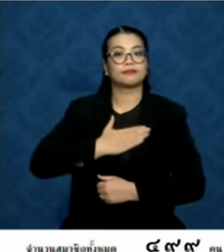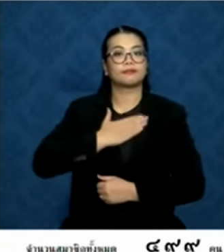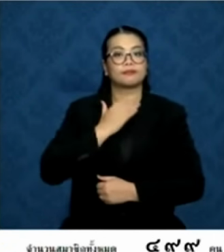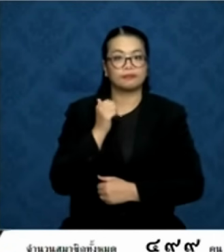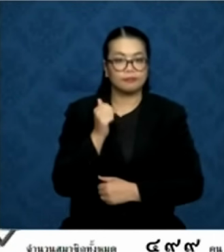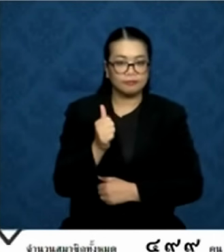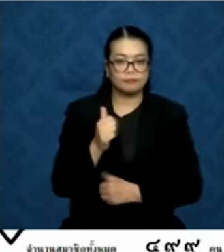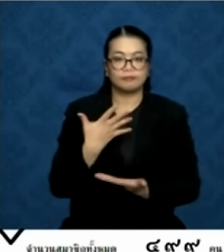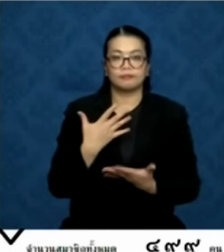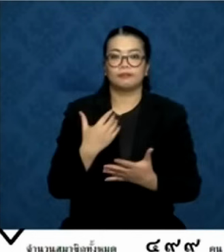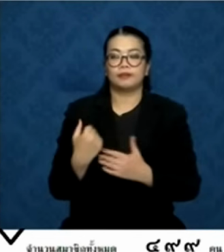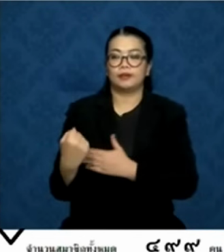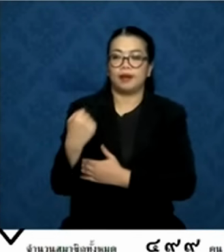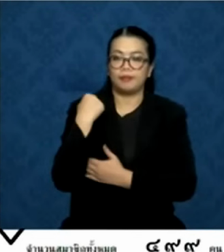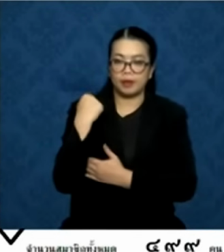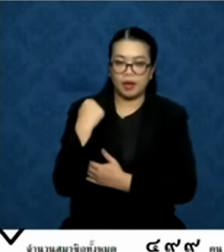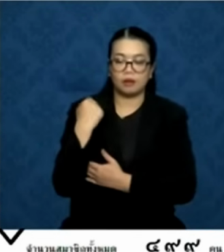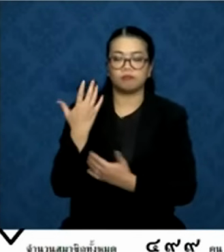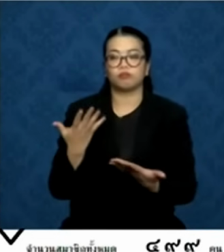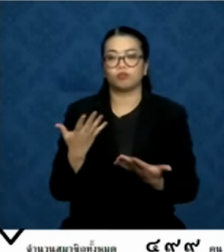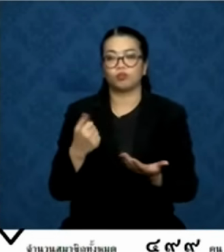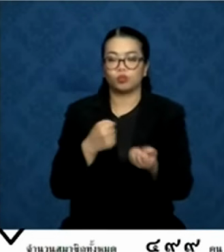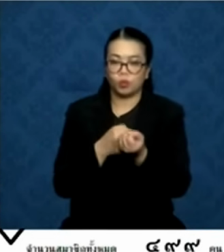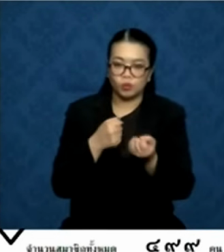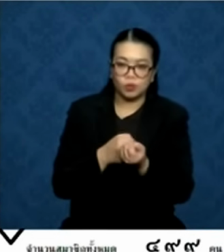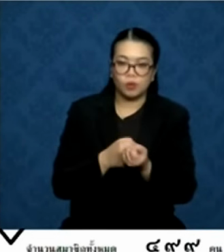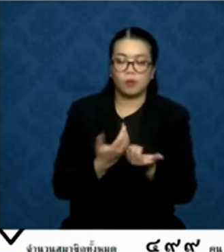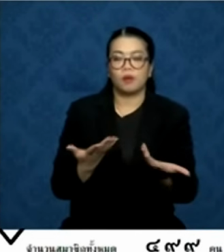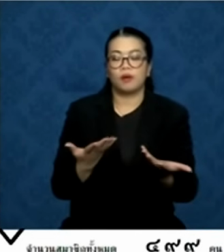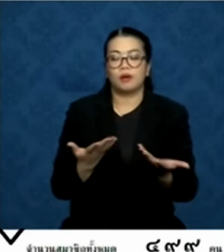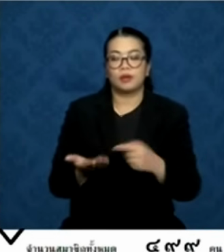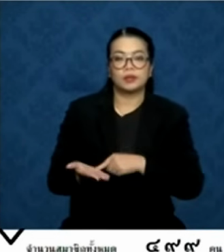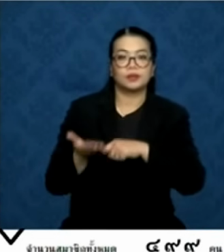นาจต่อรองและได้รับการยอมรับในสังคม